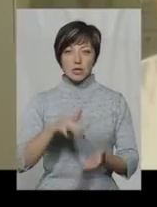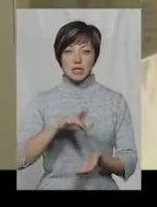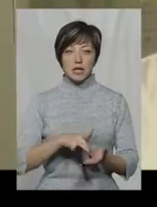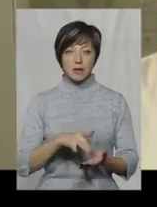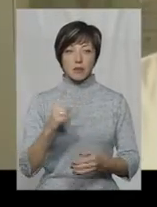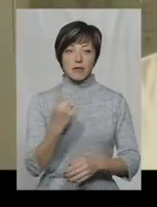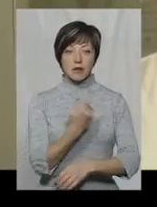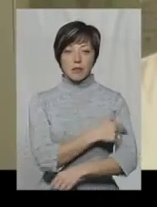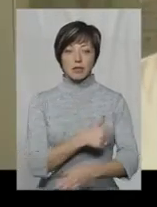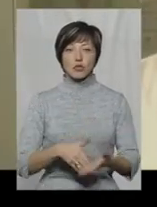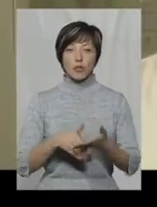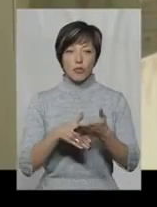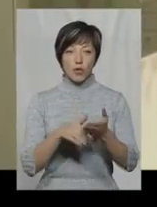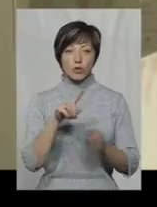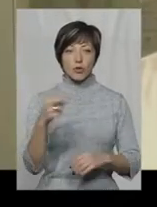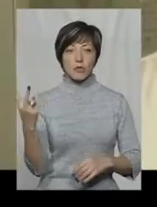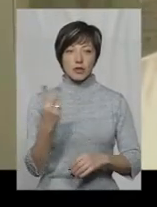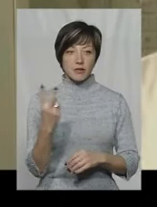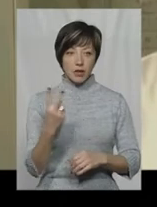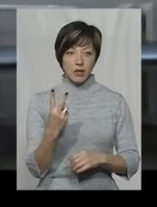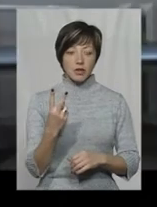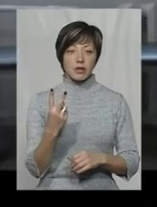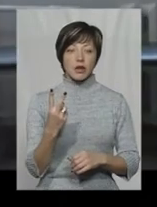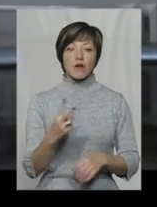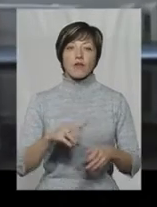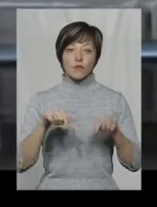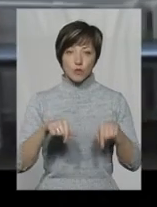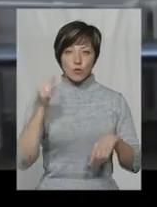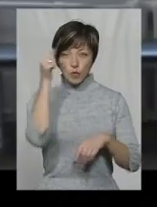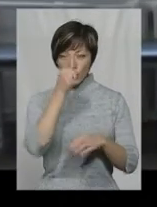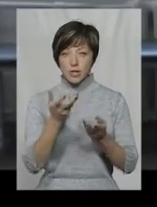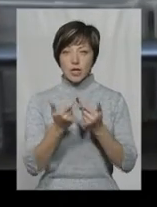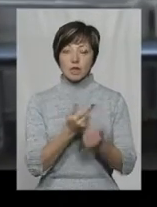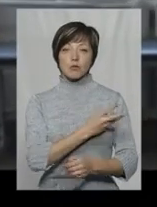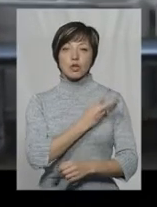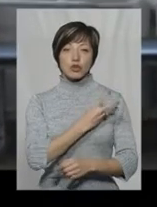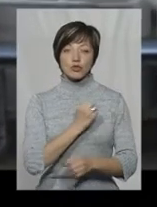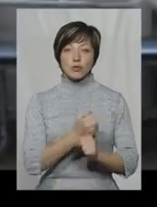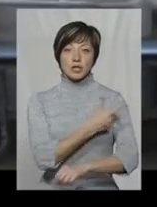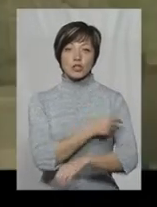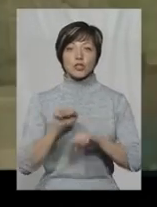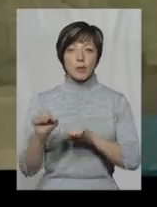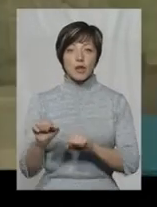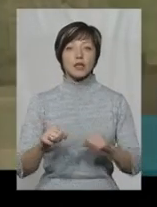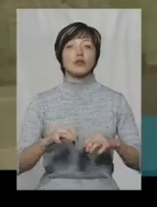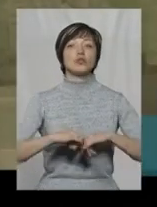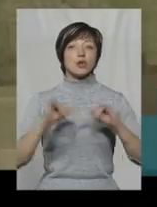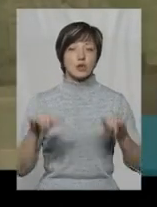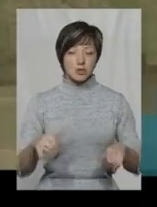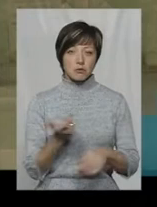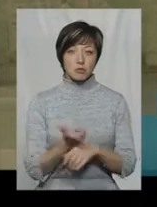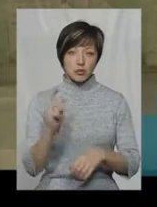первинної медико-санітарної допомоги номер 2 Світлани Оленкевич, в цьому році кількість бажаючих зробити щеплення зросла.